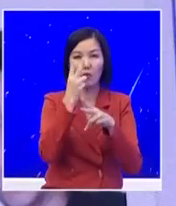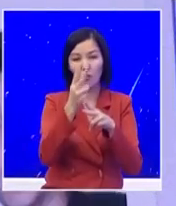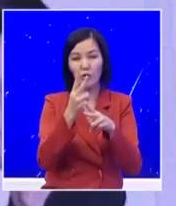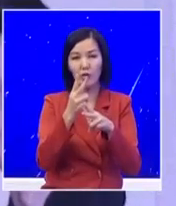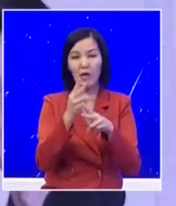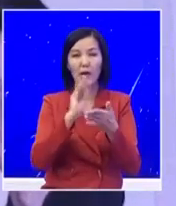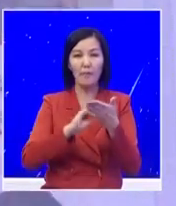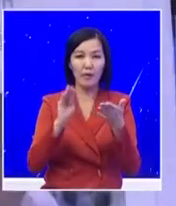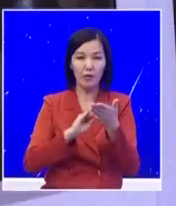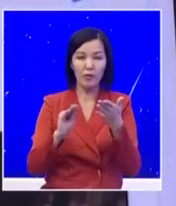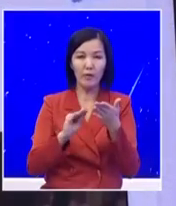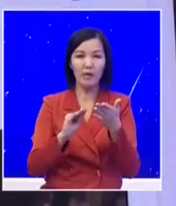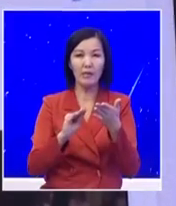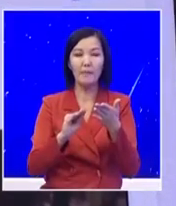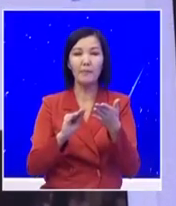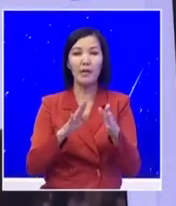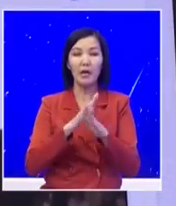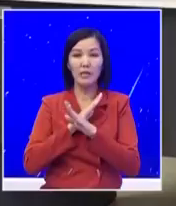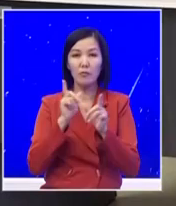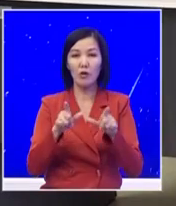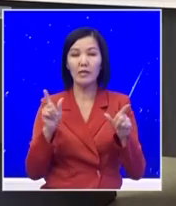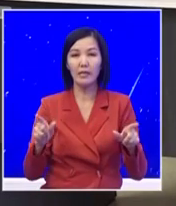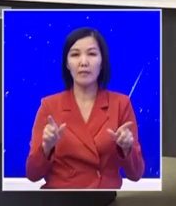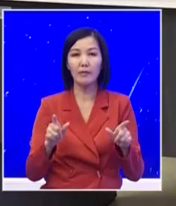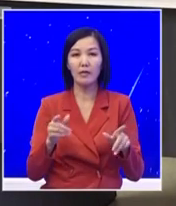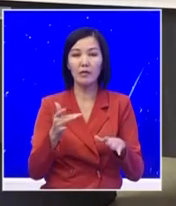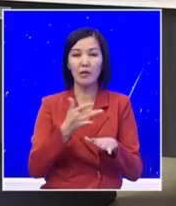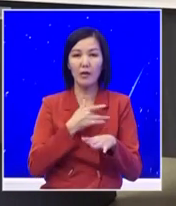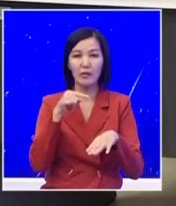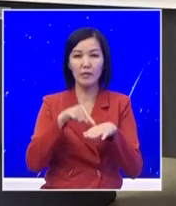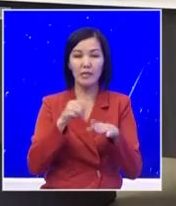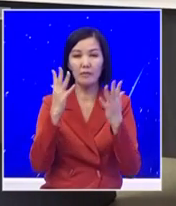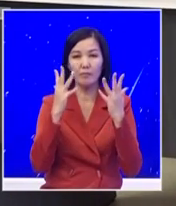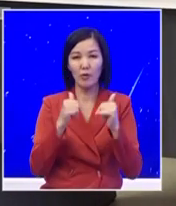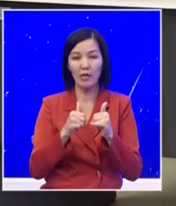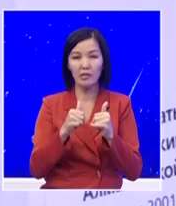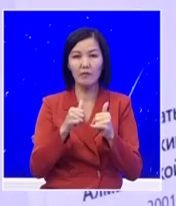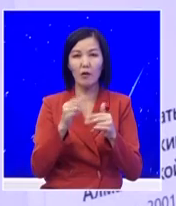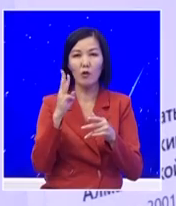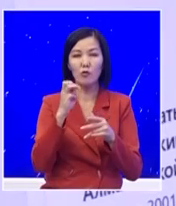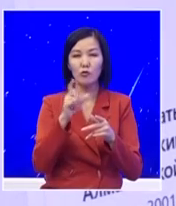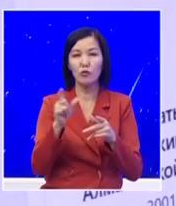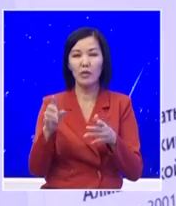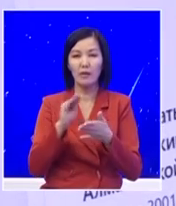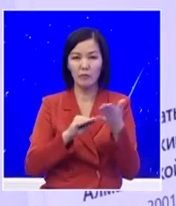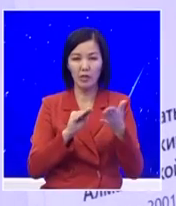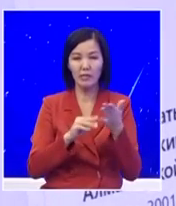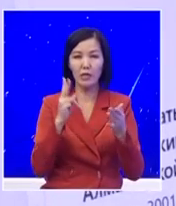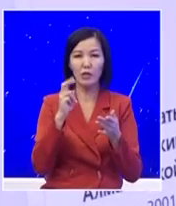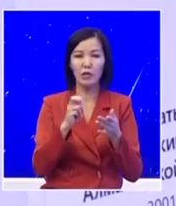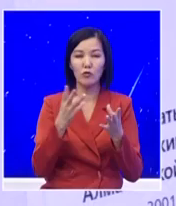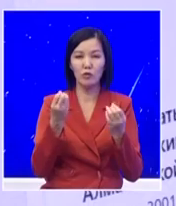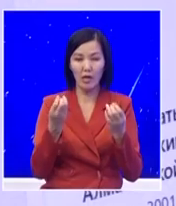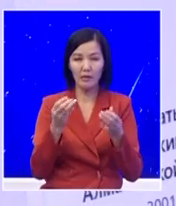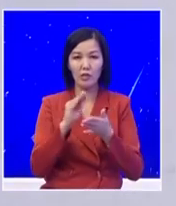Пікір жазып, марқұмдар қайғысына ортақтасушылар санында шектеу жоқ. 300-ден астам адам пікір білдірді, тағы 200-ді